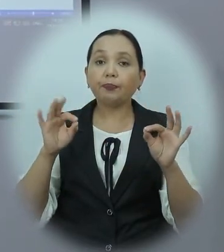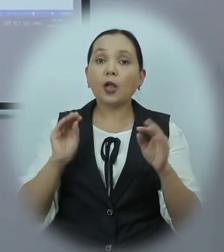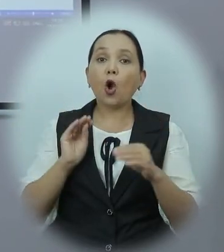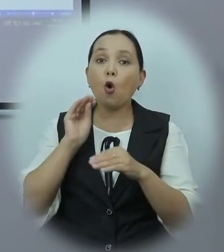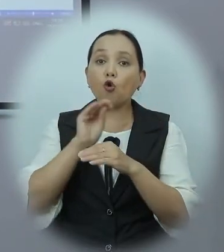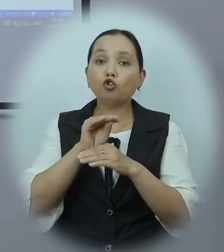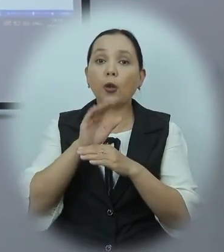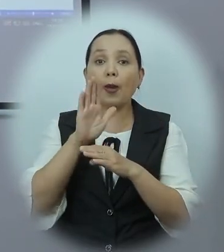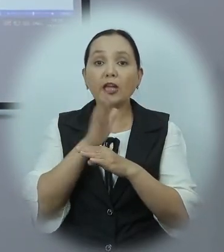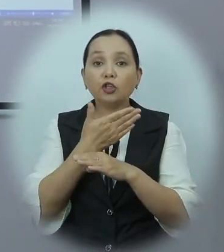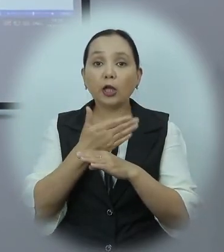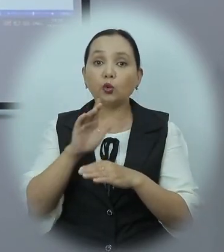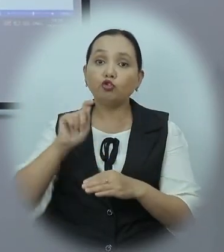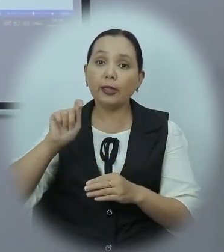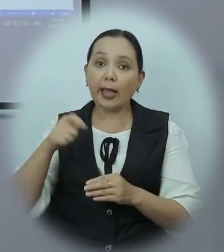qo'shib ajratuvchi kalit,